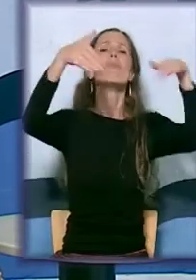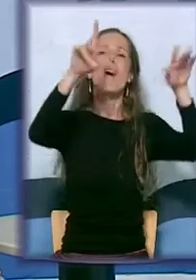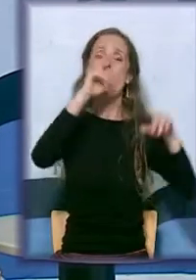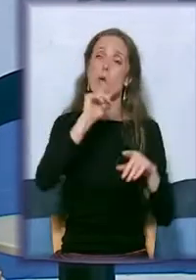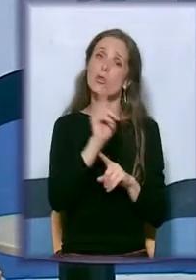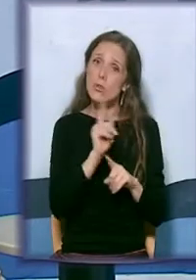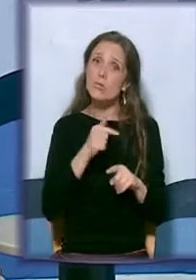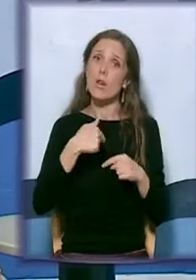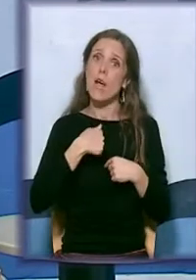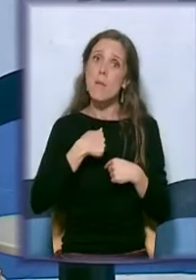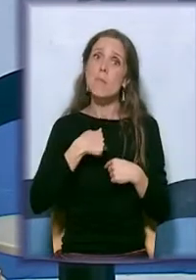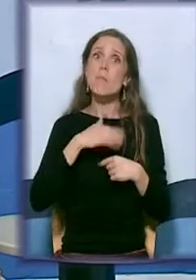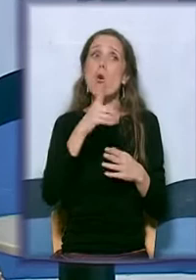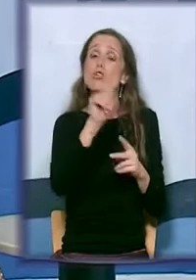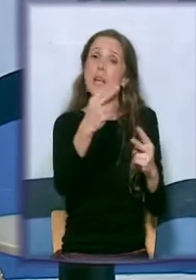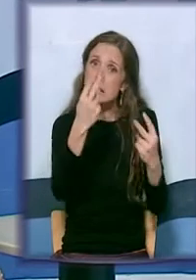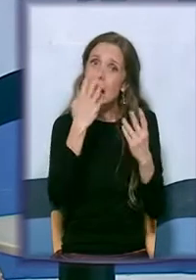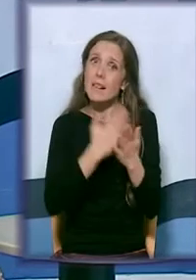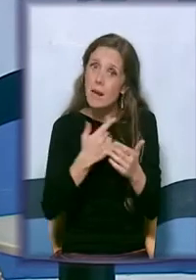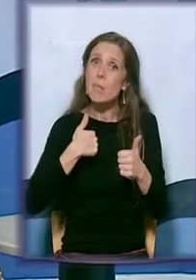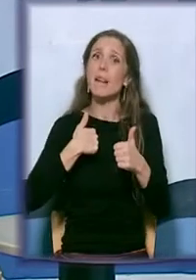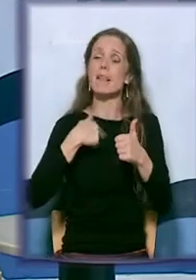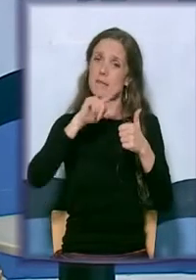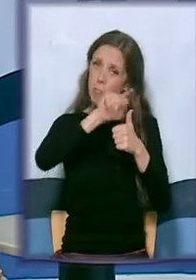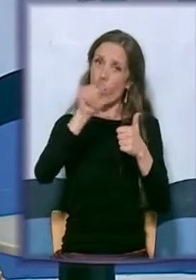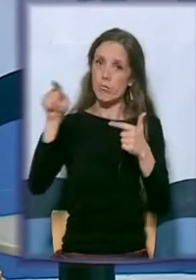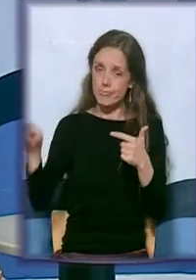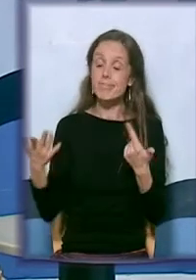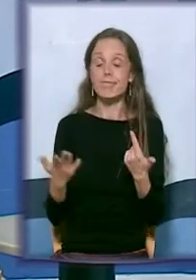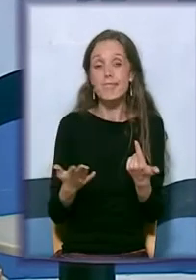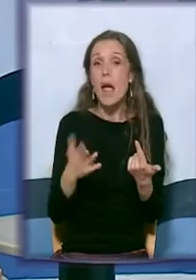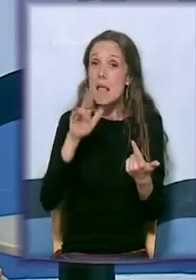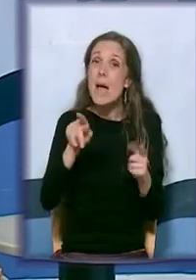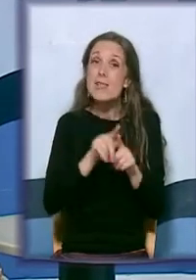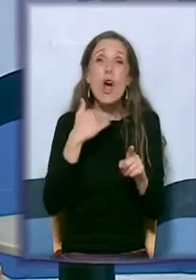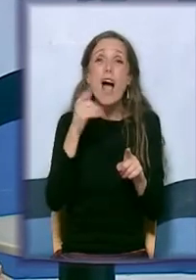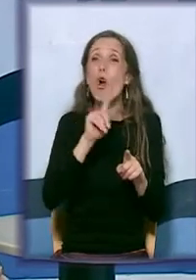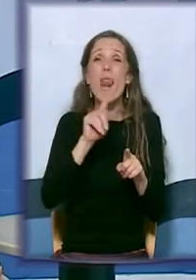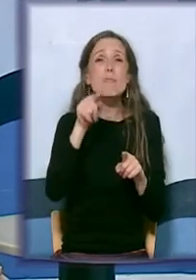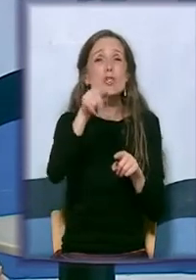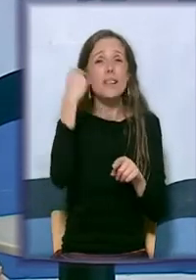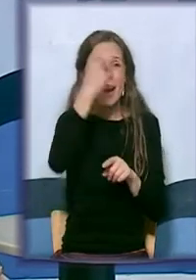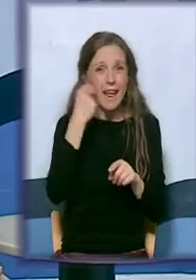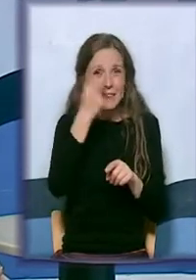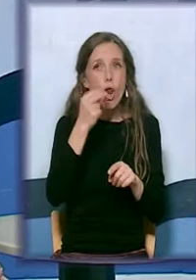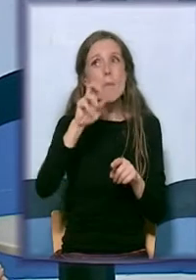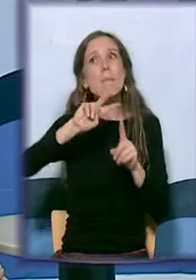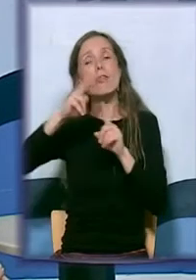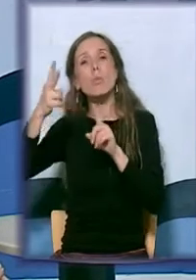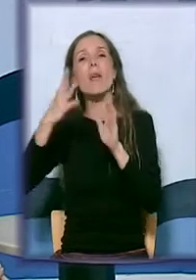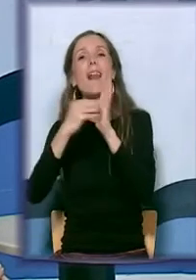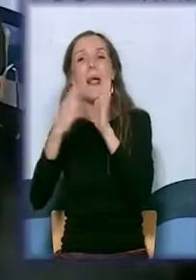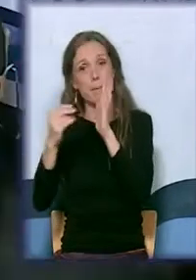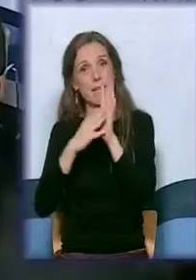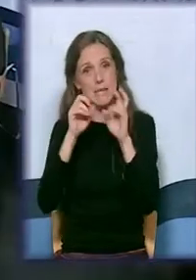odvojene termine, tako da uvek to može da se vidi. Mi smo nekako... uvek kad dođemo i razgovaramo dobili ono jasnu